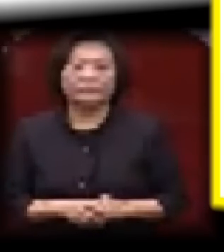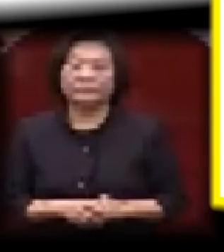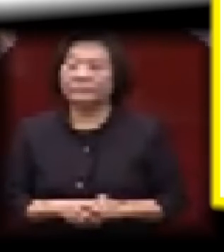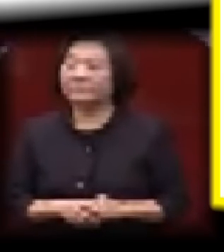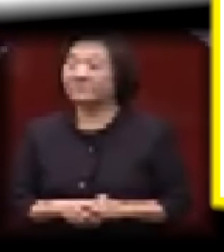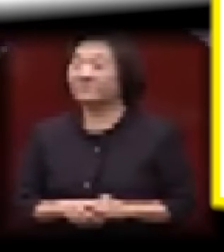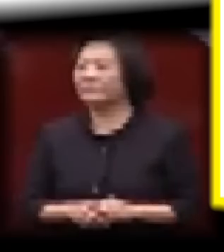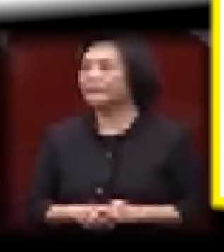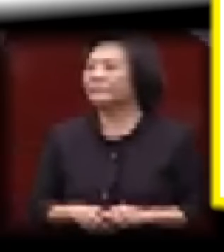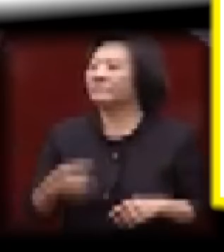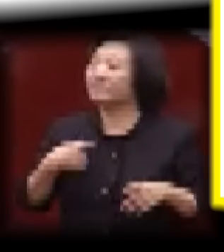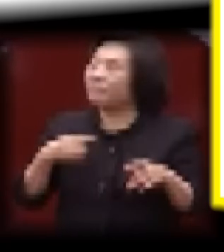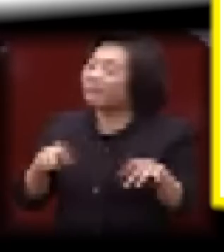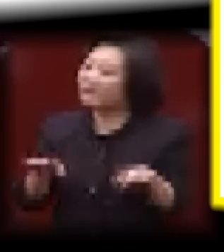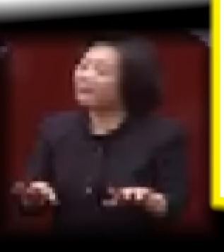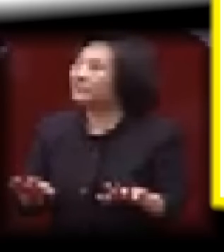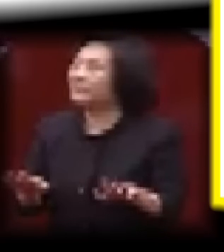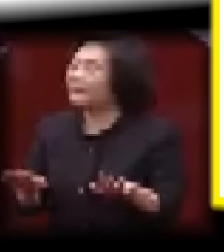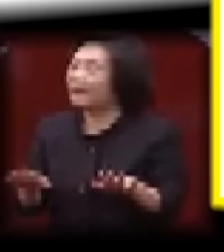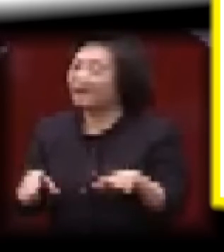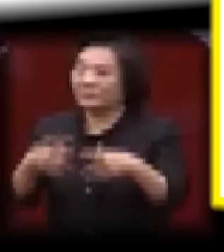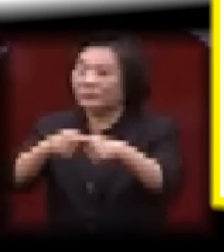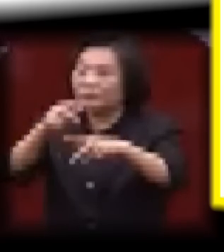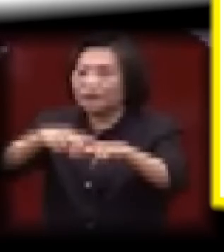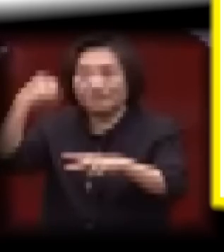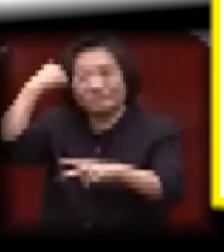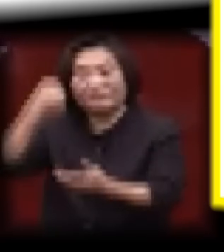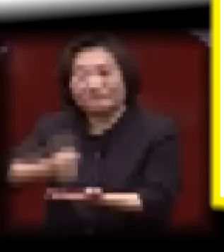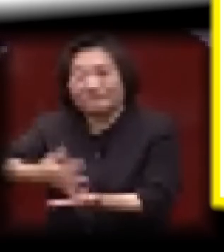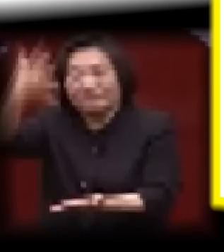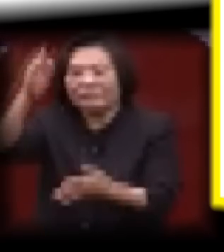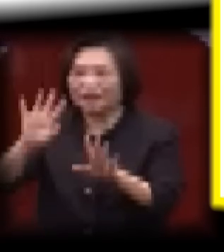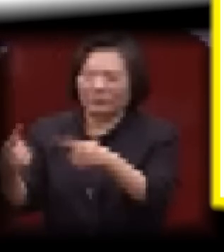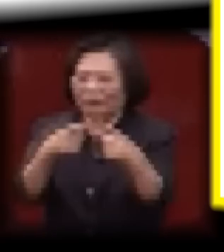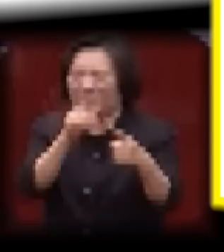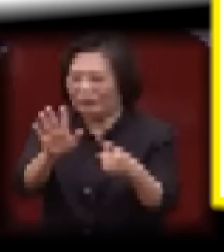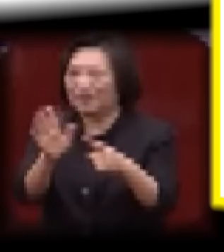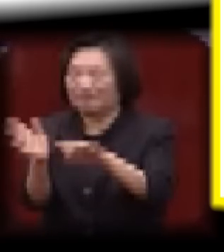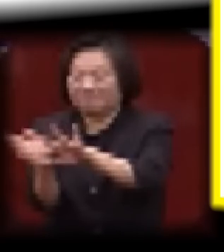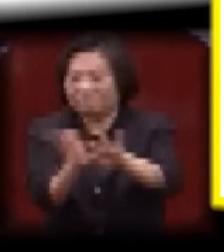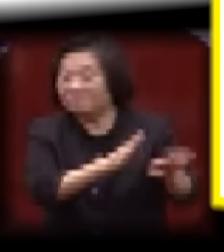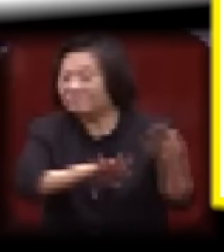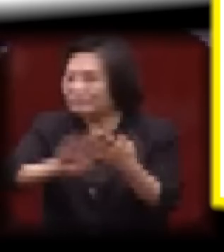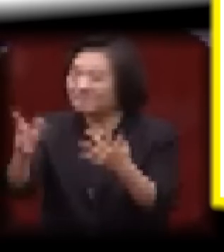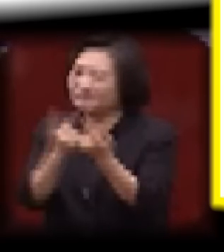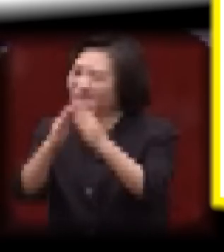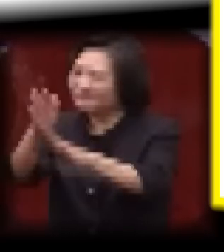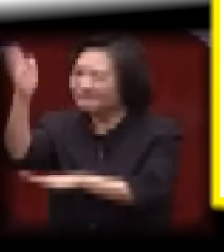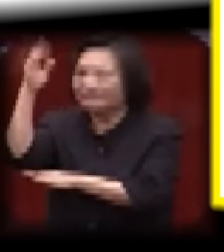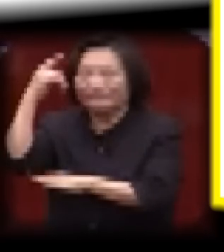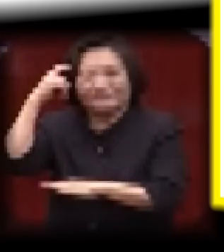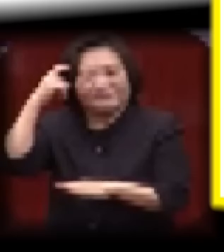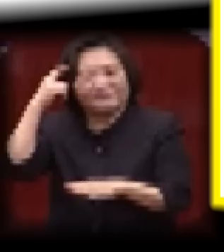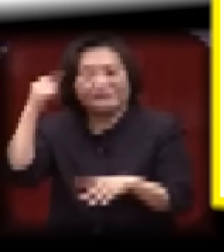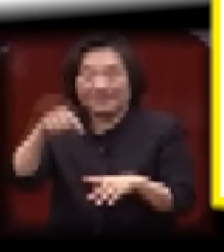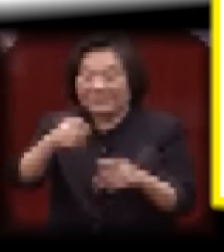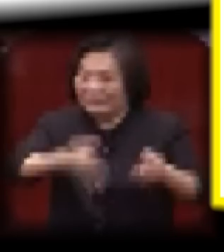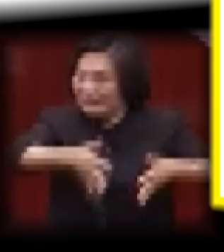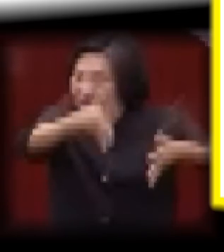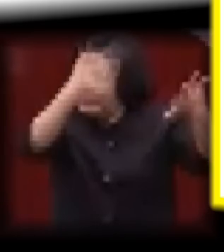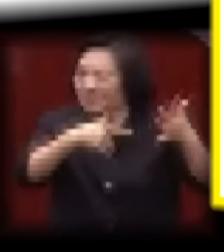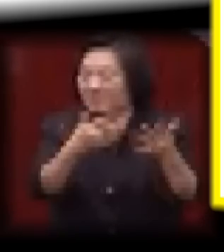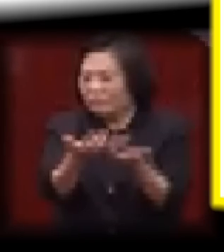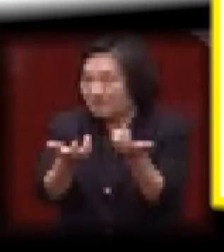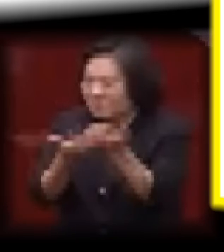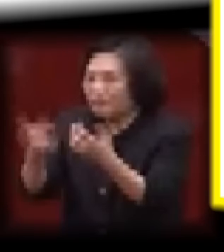这个我们现在公宅其实居住正义这样，目前在台北市政府的思考把它分成几个部分来处理。